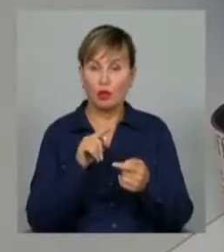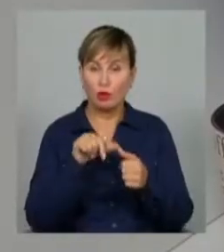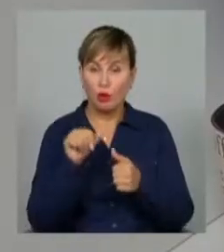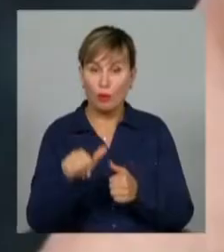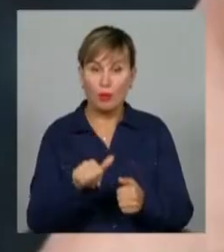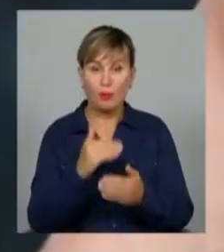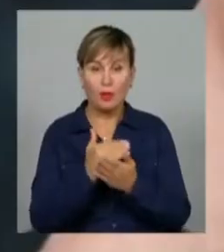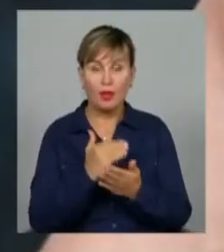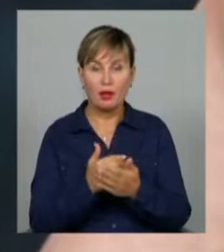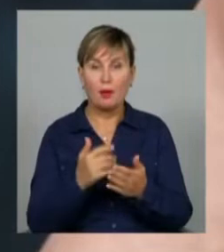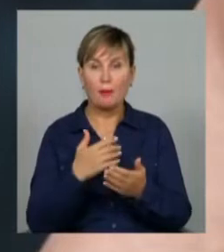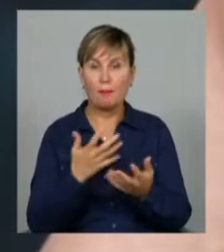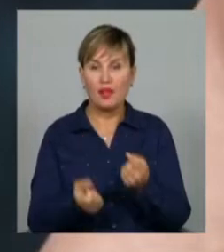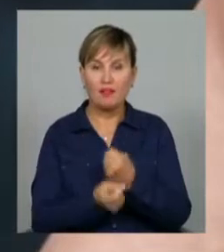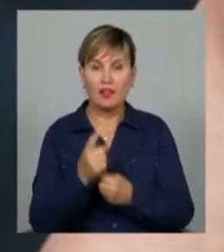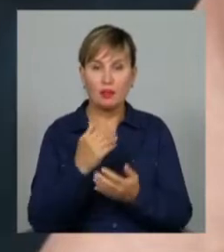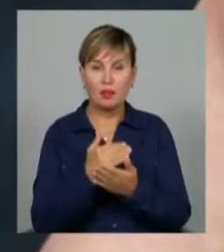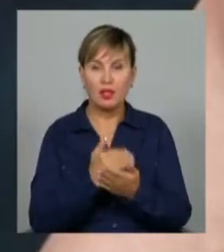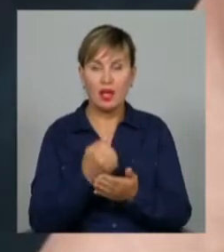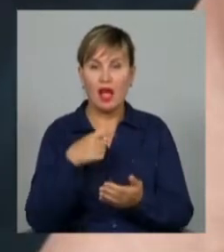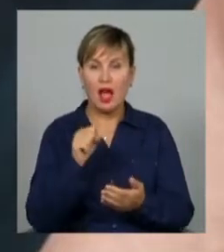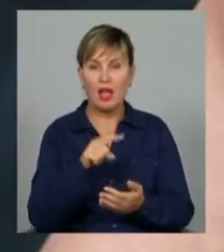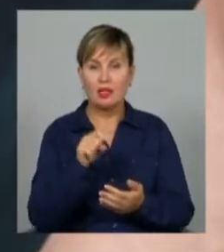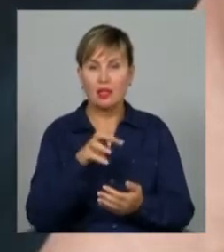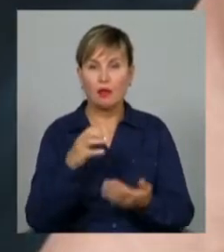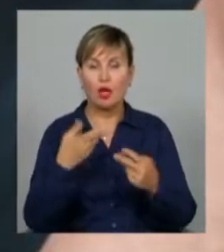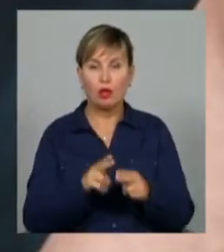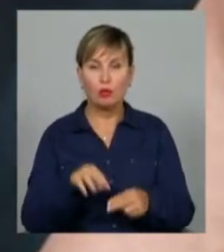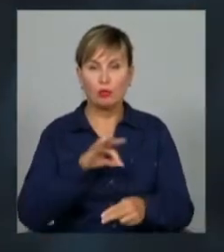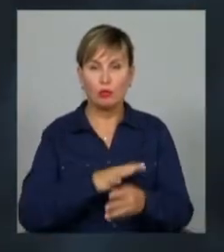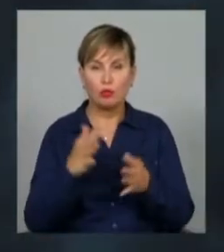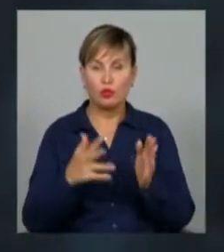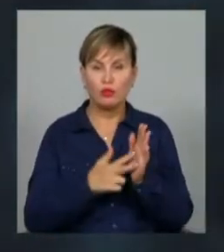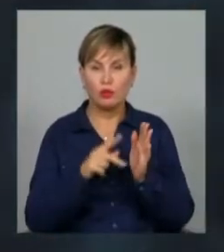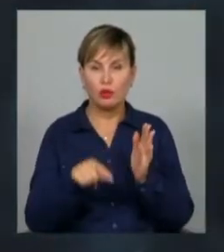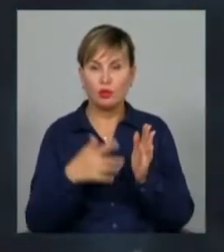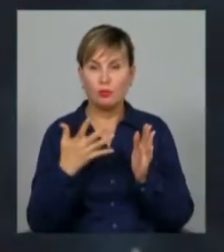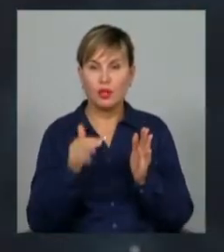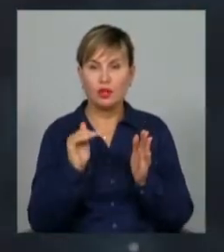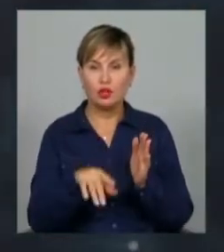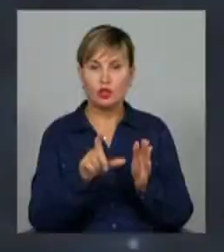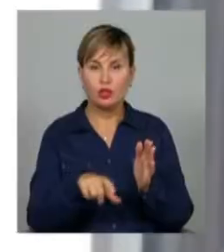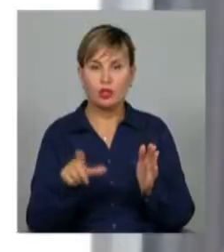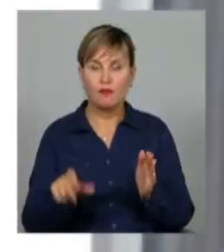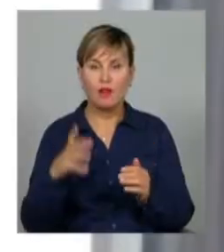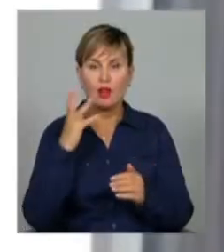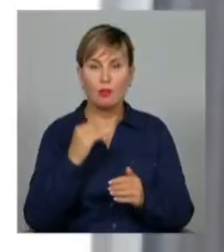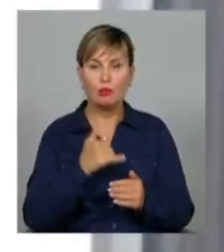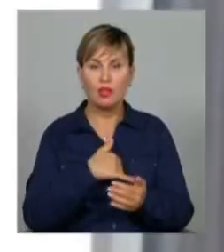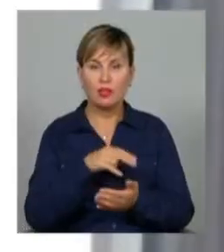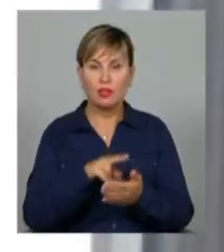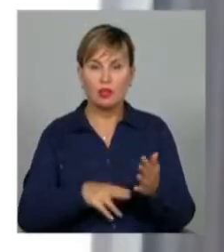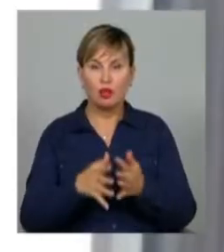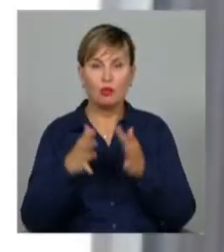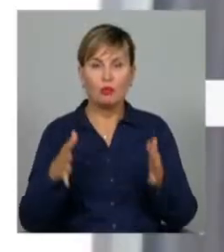появилось приложение для активных горожан «Ай-Азамат», которым уже пользуются более 8,5 тысяч человек. В Алматы у нас зарегистрировано